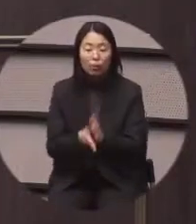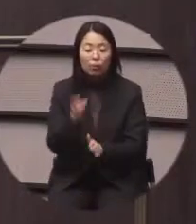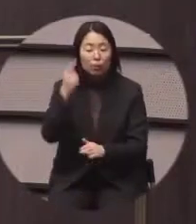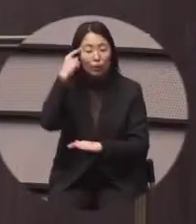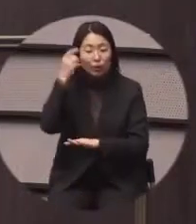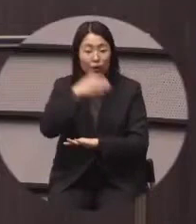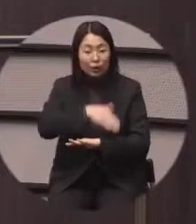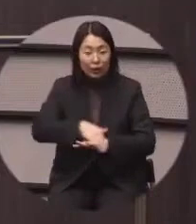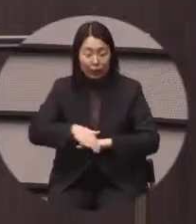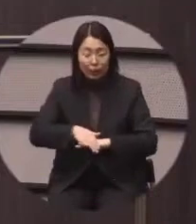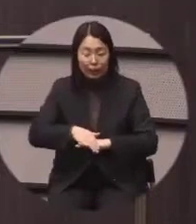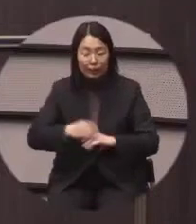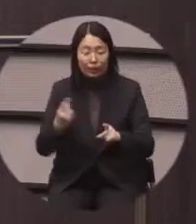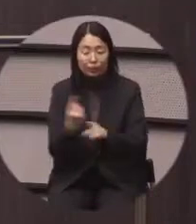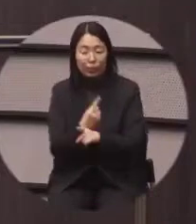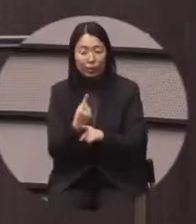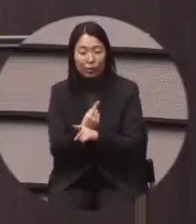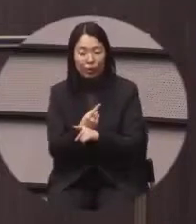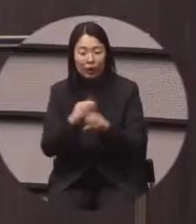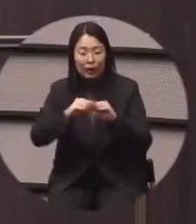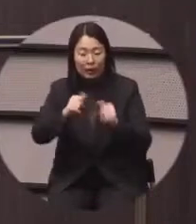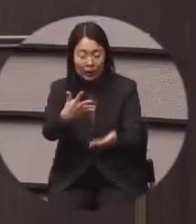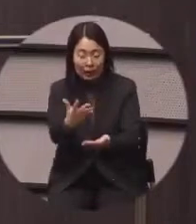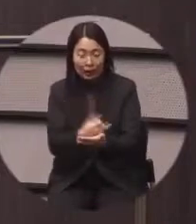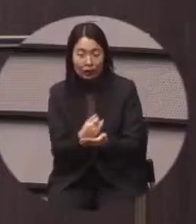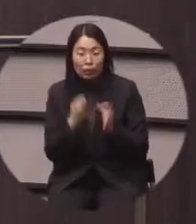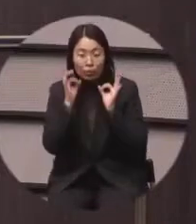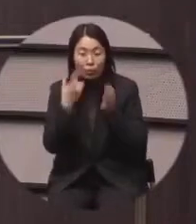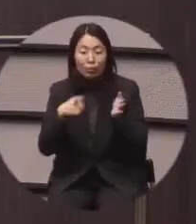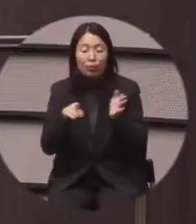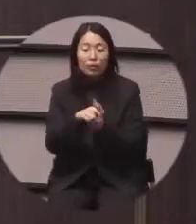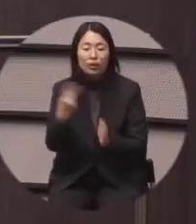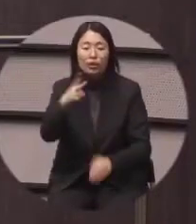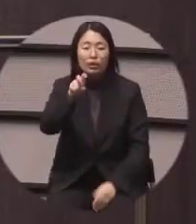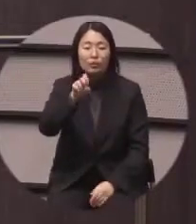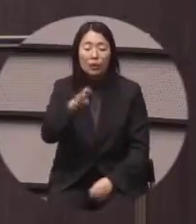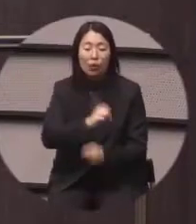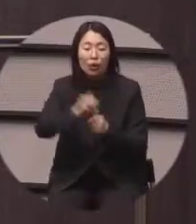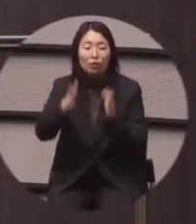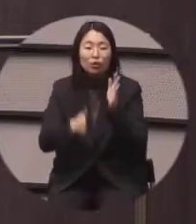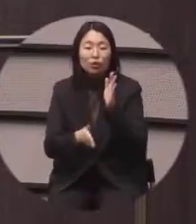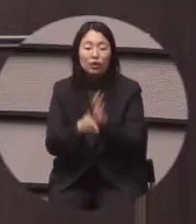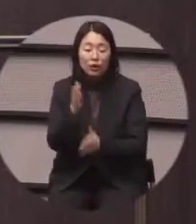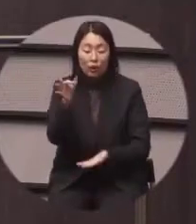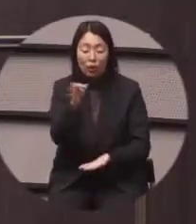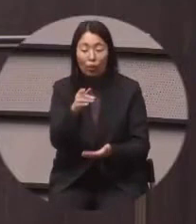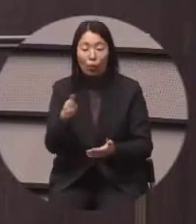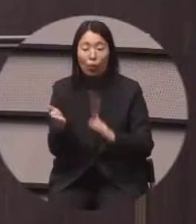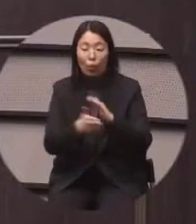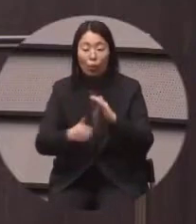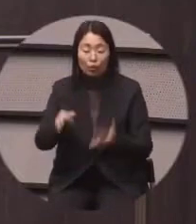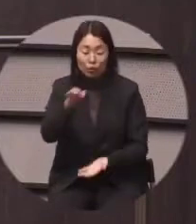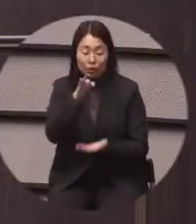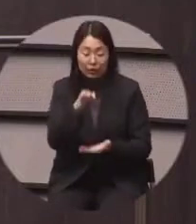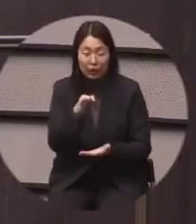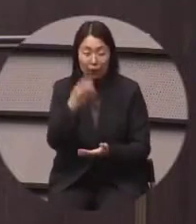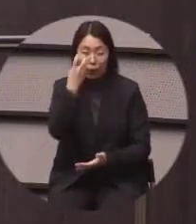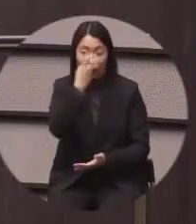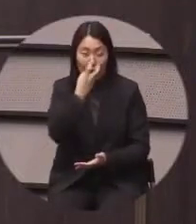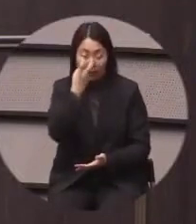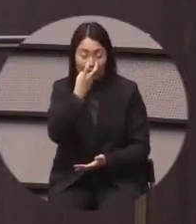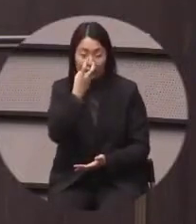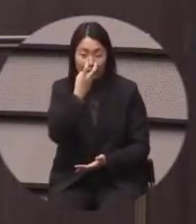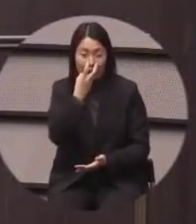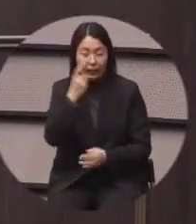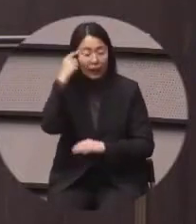시설 결정지내 사유지 매수를 추진하고자 2024년 광주시 공유재산관리 계획안이 이번